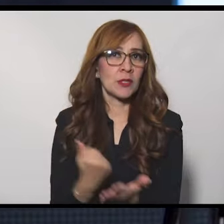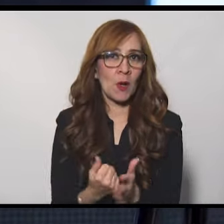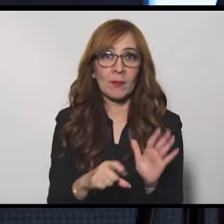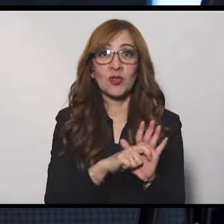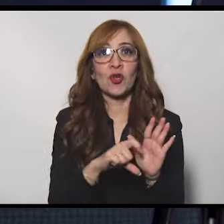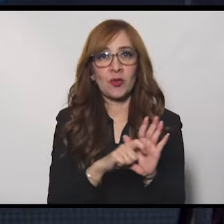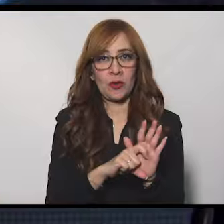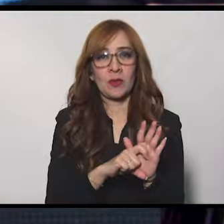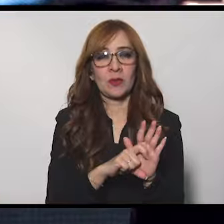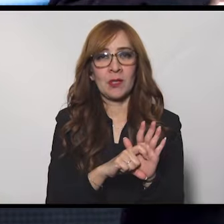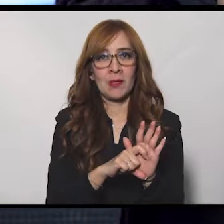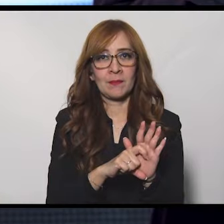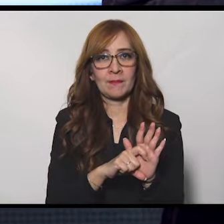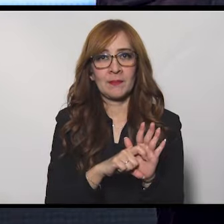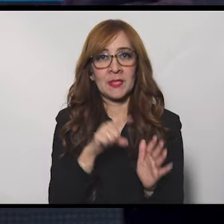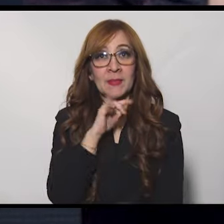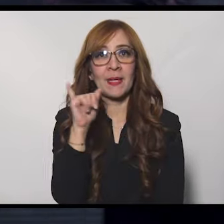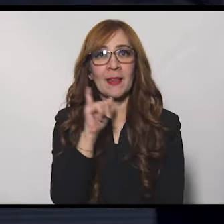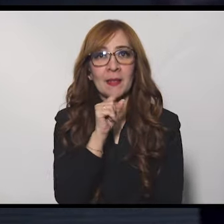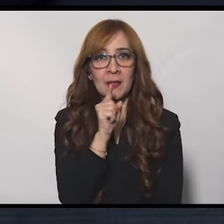Contoh orang burnout.